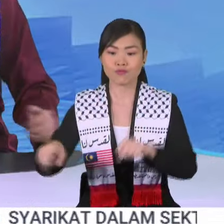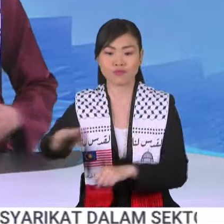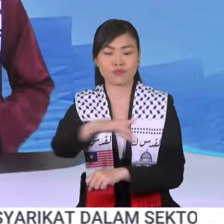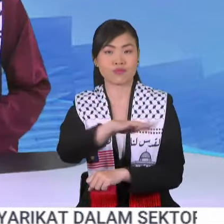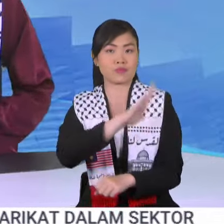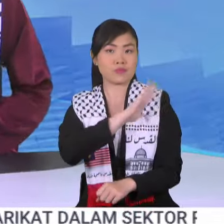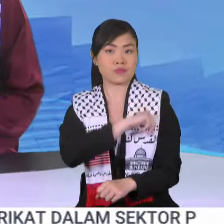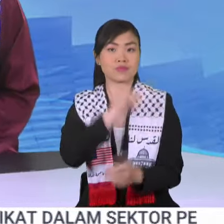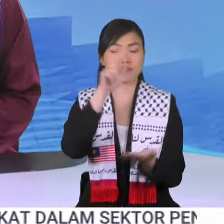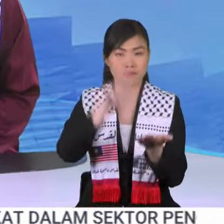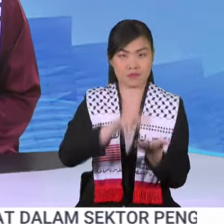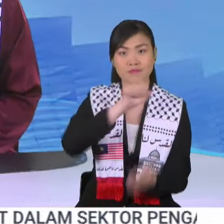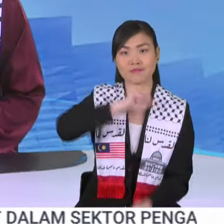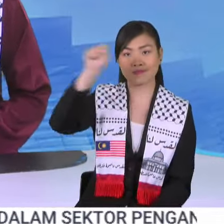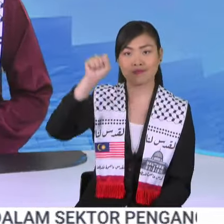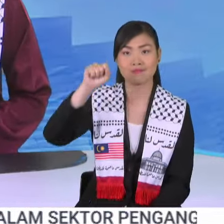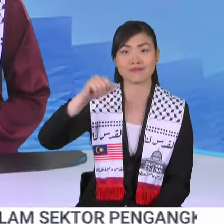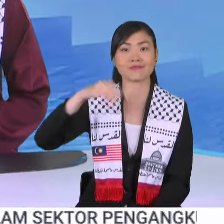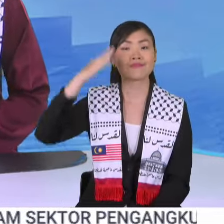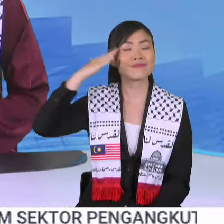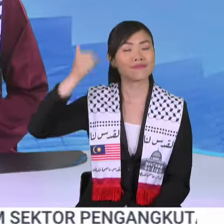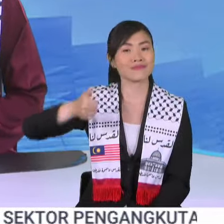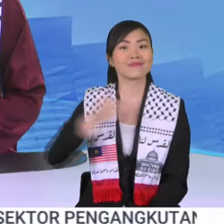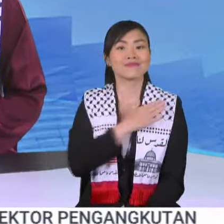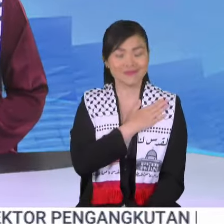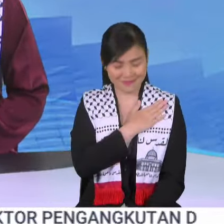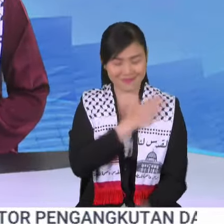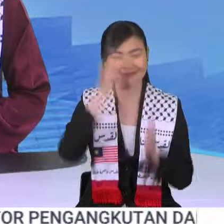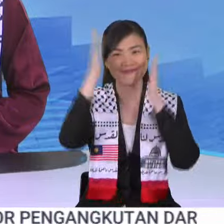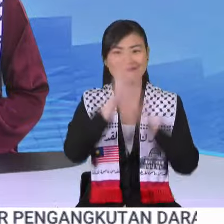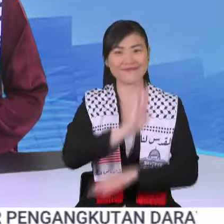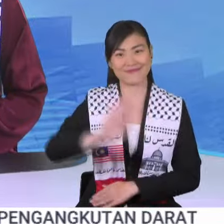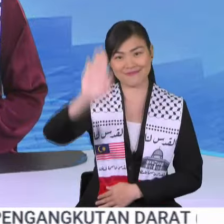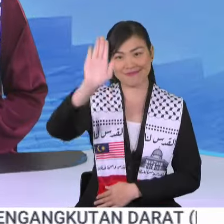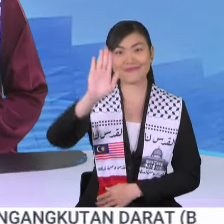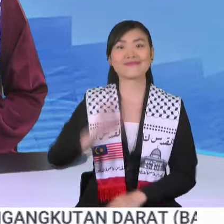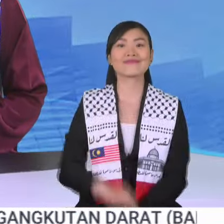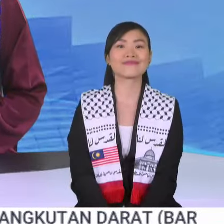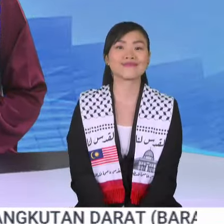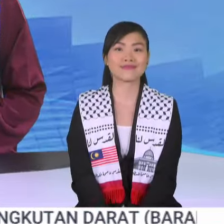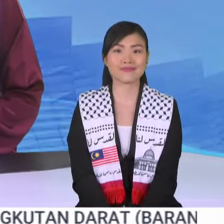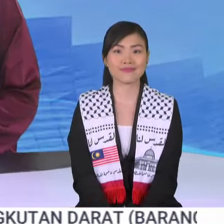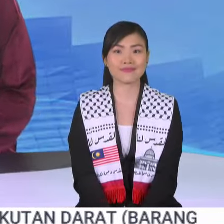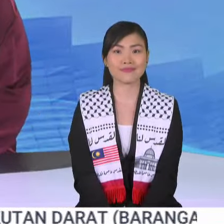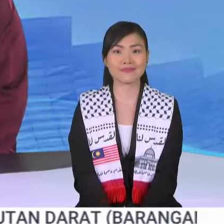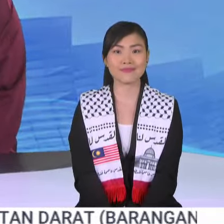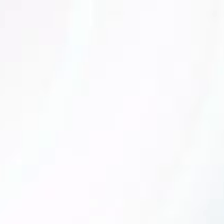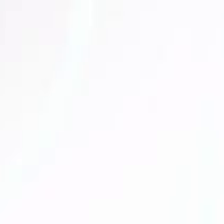Segara. Palestin pasti merdeka. Assalamualaikum dan salam Malaysia Madani.